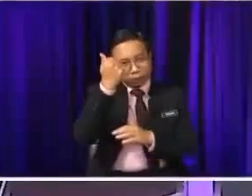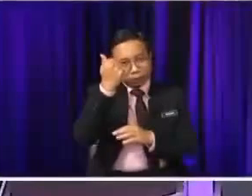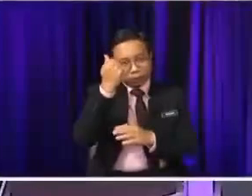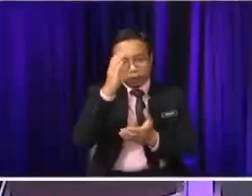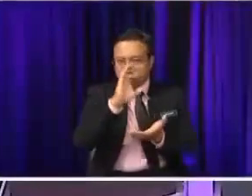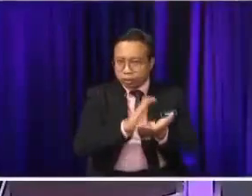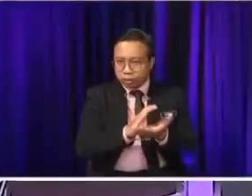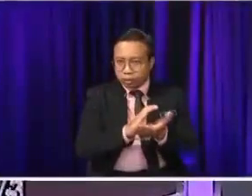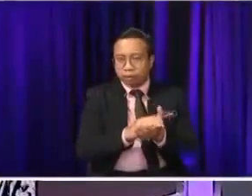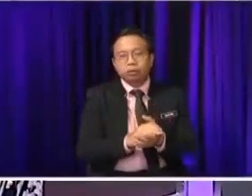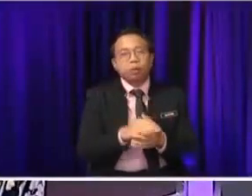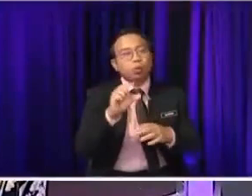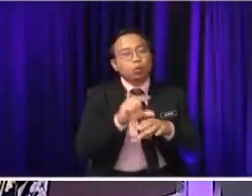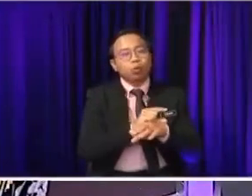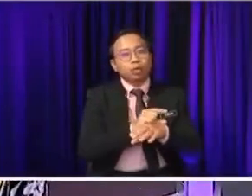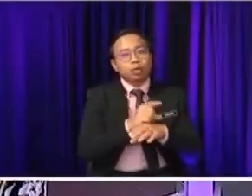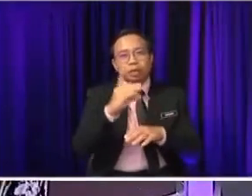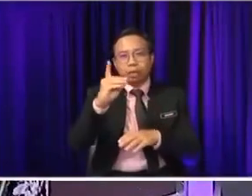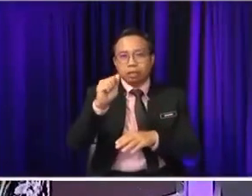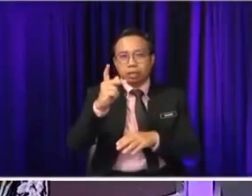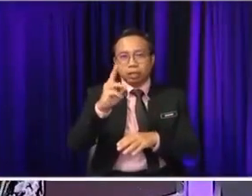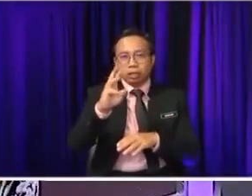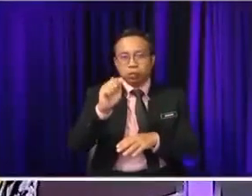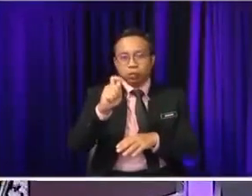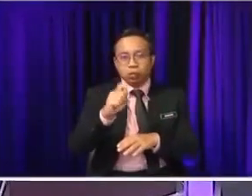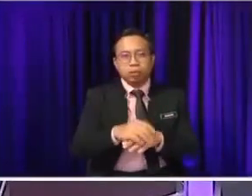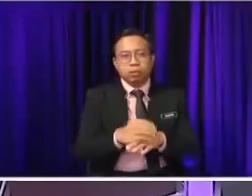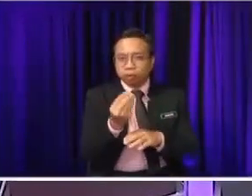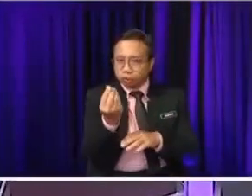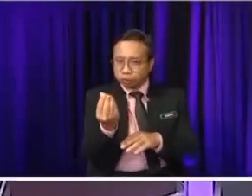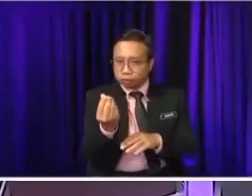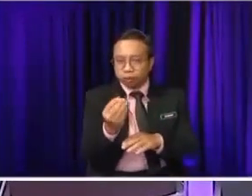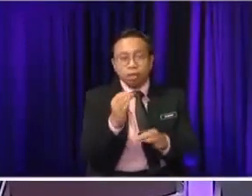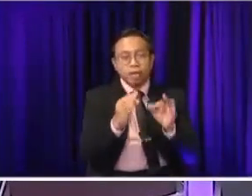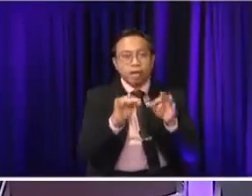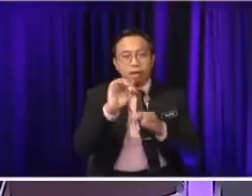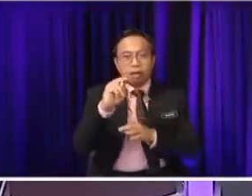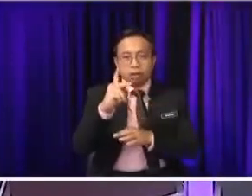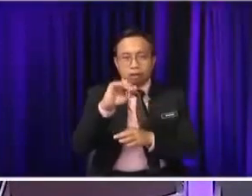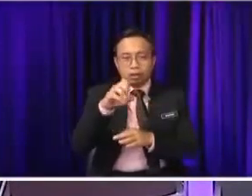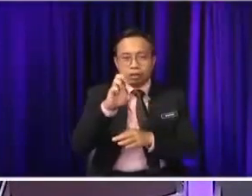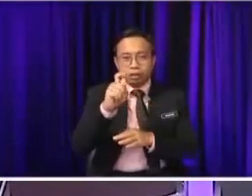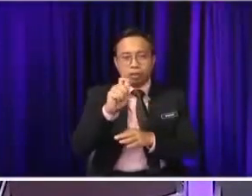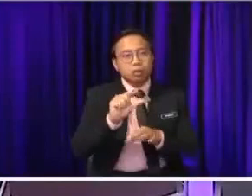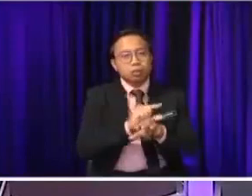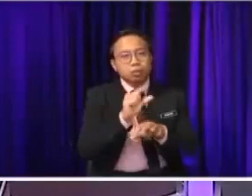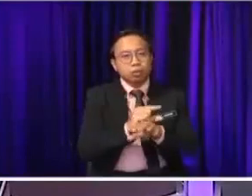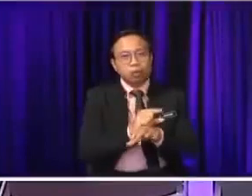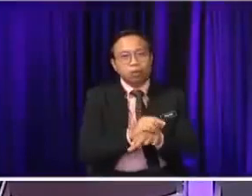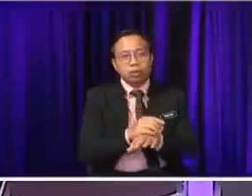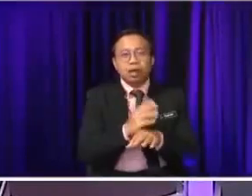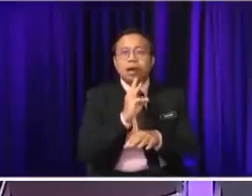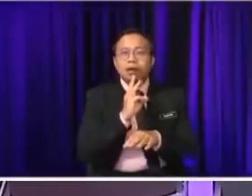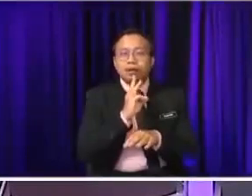Lego dia menggunakan dakwah serbuk kalau inject dia menggunakan ini inject ini